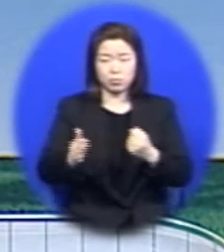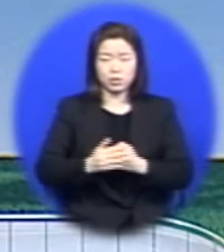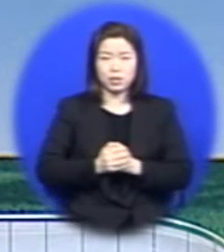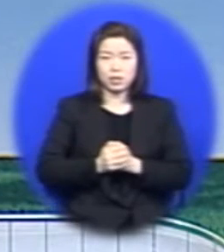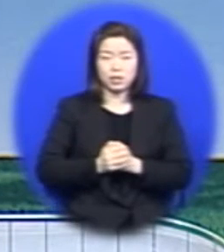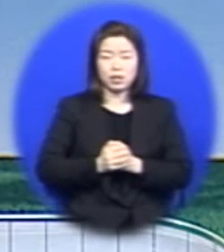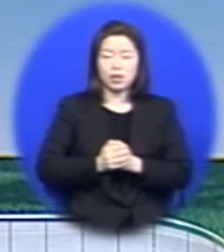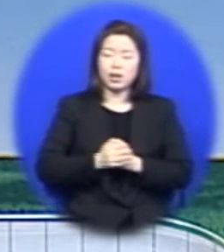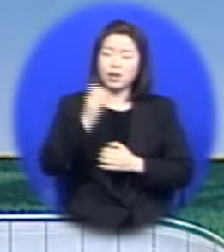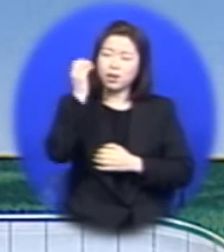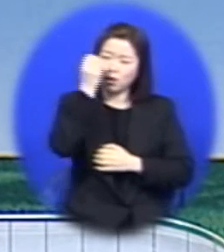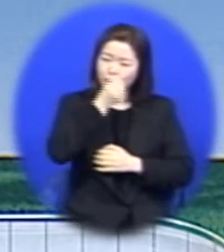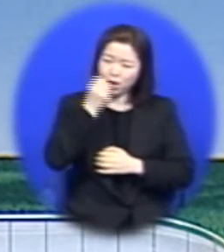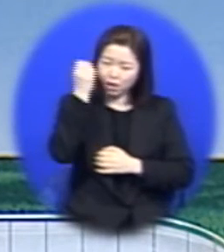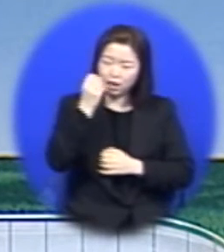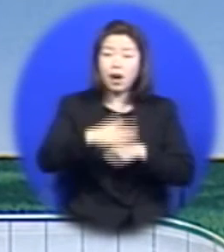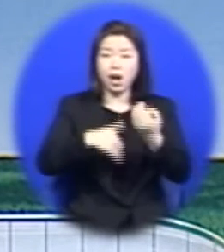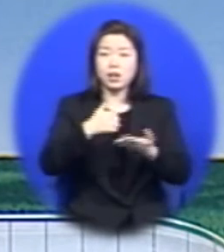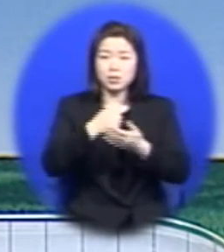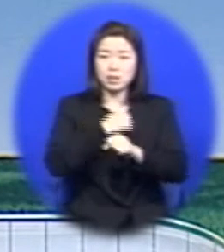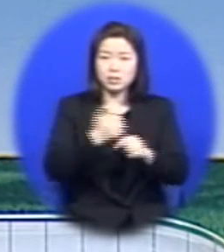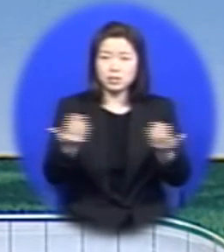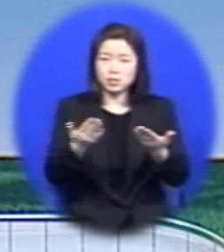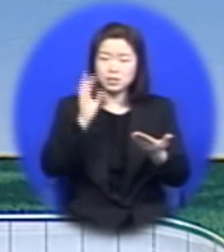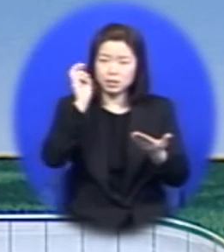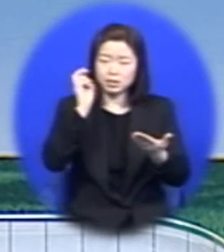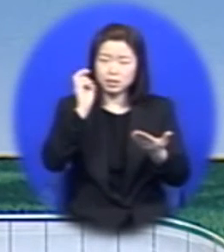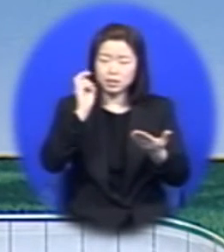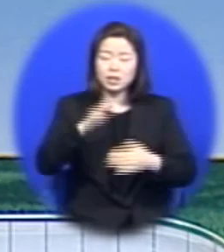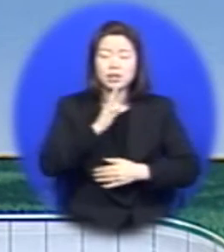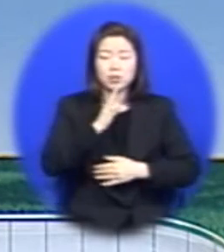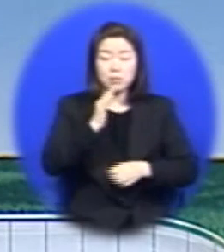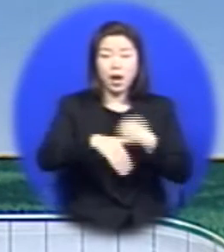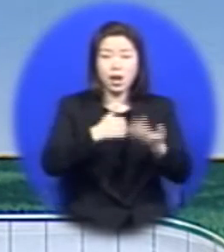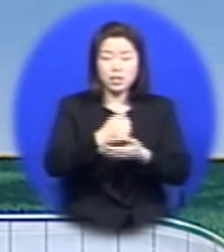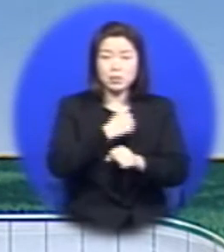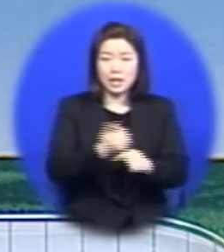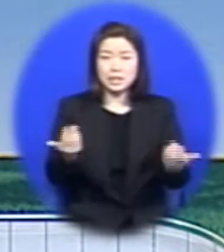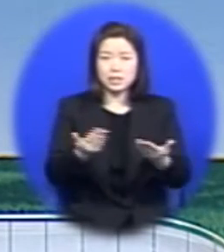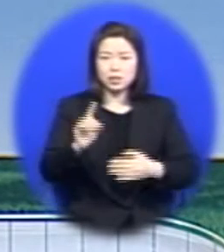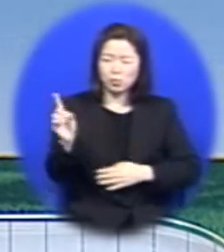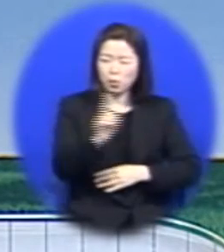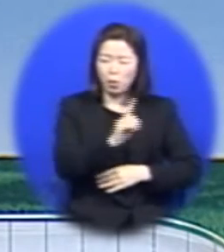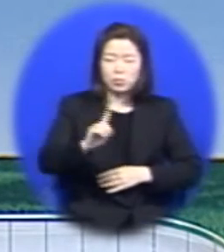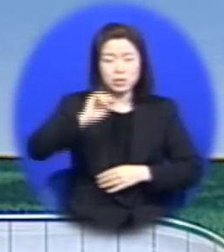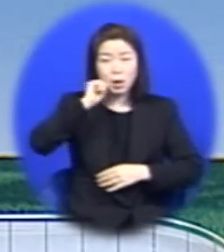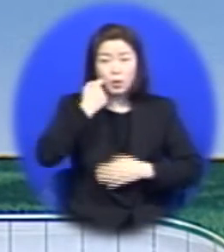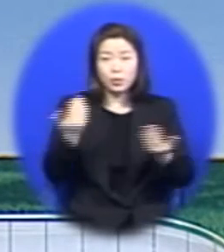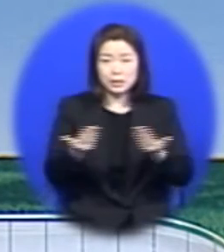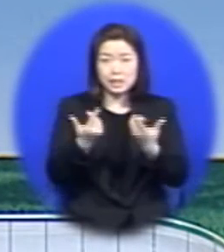야, 하나님이 하시는 일이구나. 하나님이 하시는 일은 도무지 불가능한 일인 것